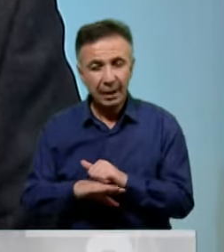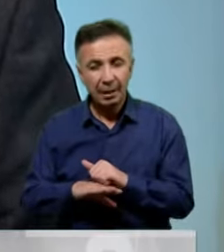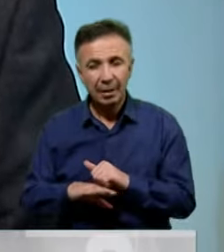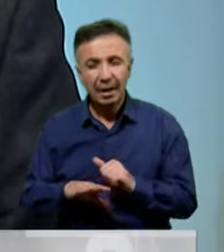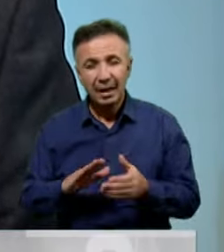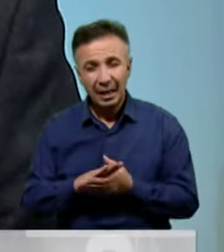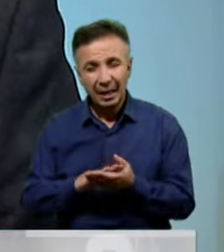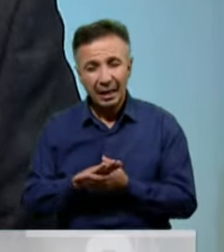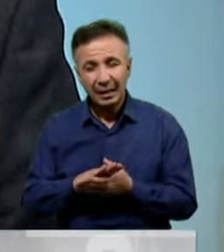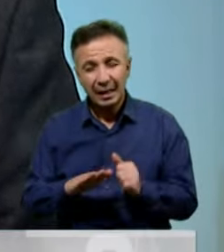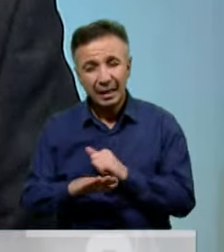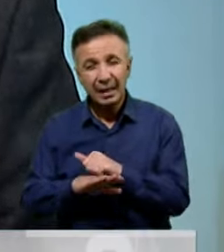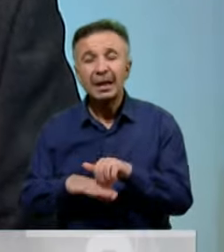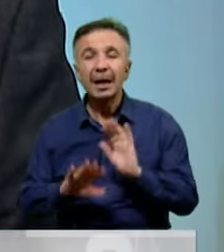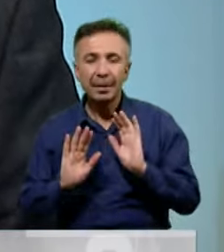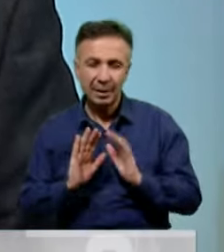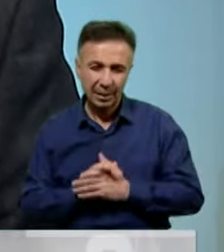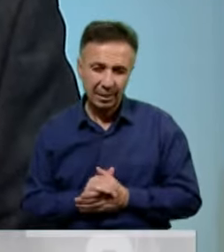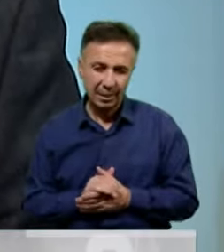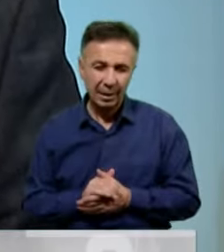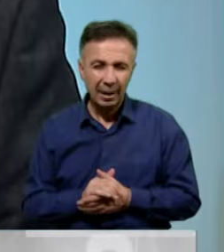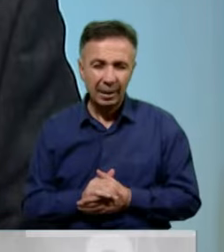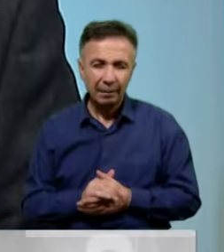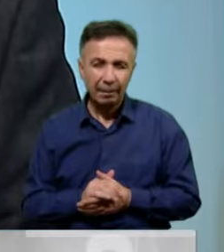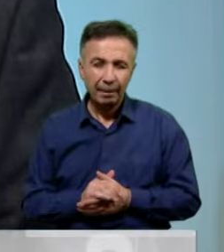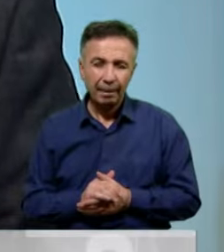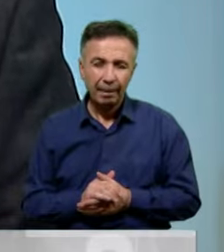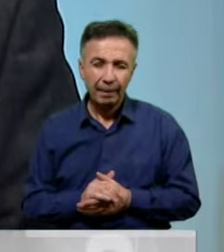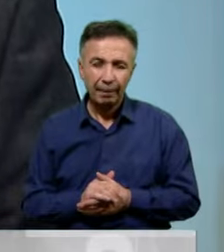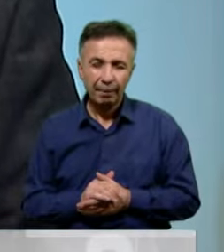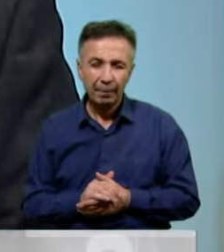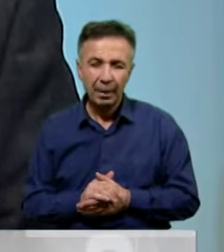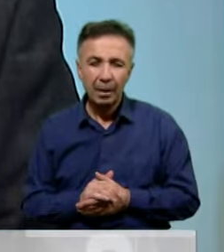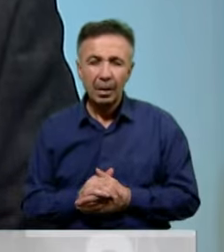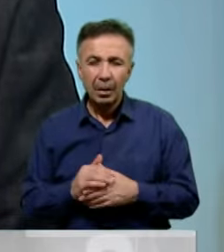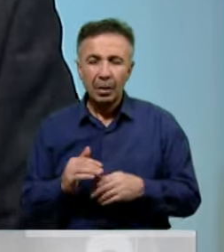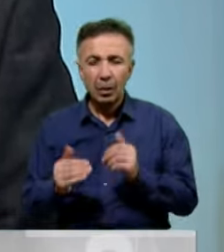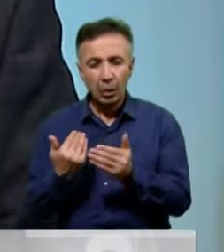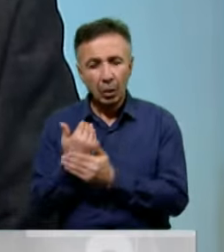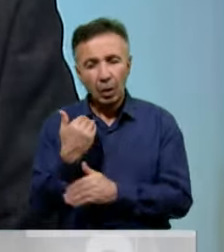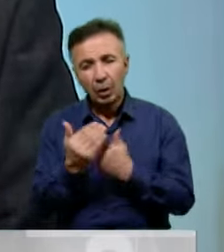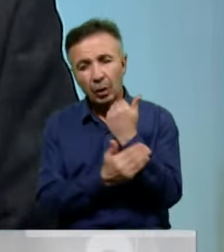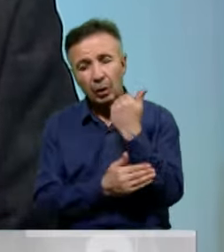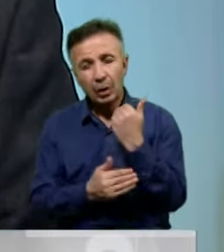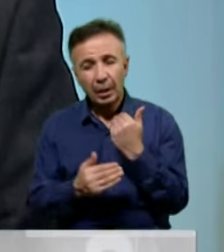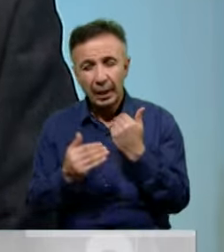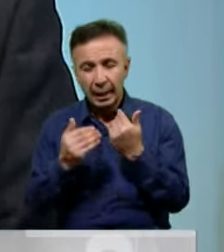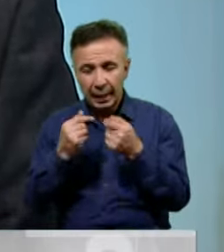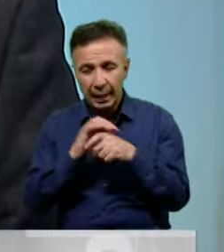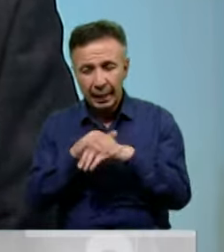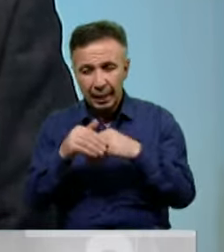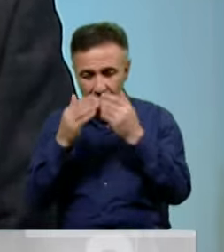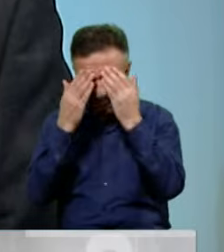ayakla ilgili belki ayaklarını yıkamadan kol el yüzbaş diğer